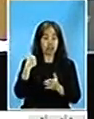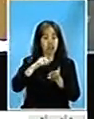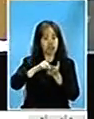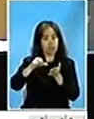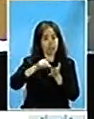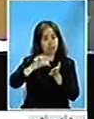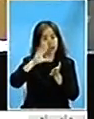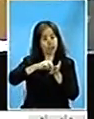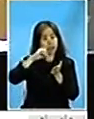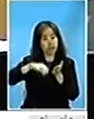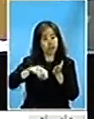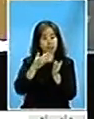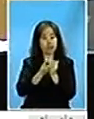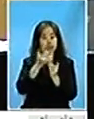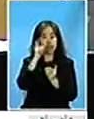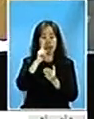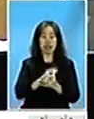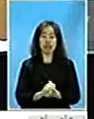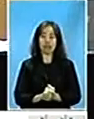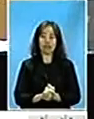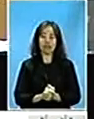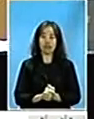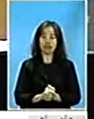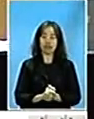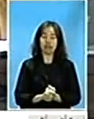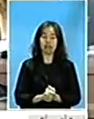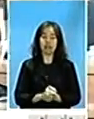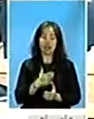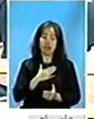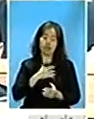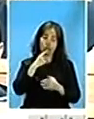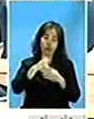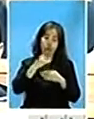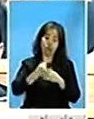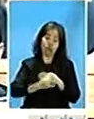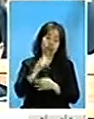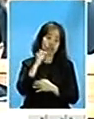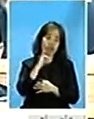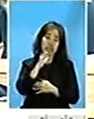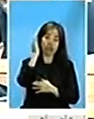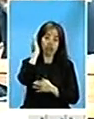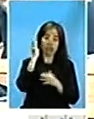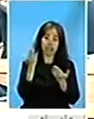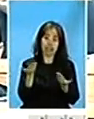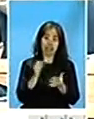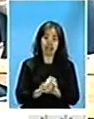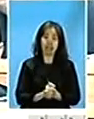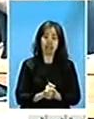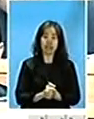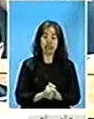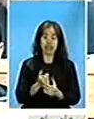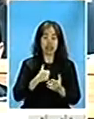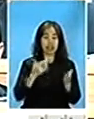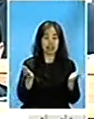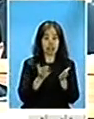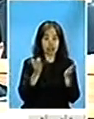ถ้าท่านไม่ตัดก็ไม่ต้องพูด ผมยังพูดไม่จบอภิปรายยังไม่จบครับว่าสนับสนุ